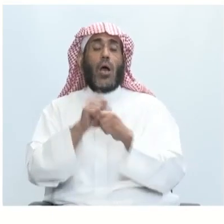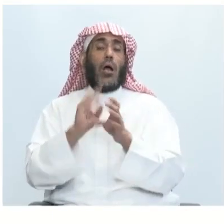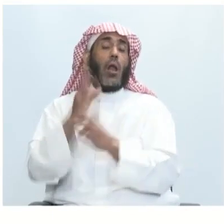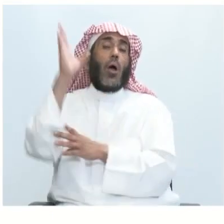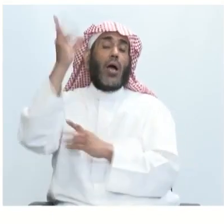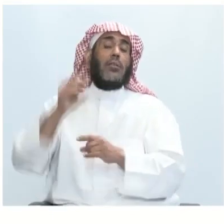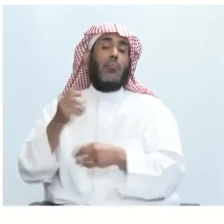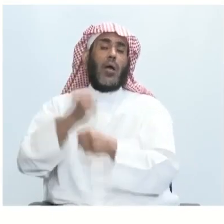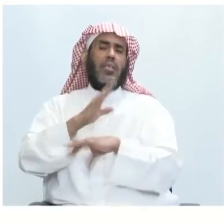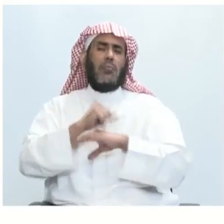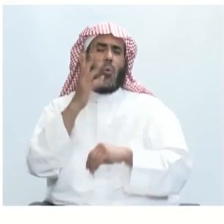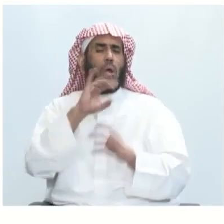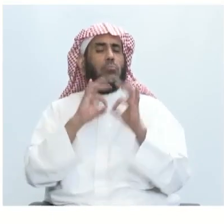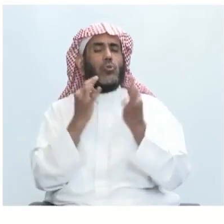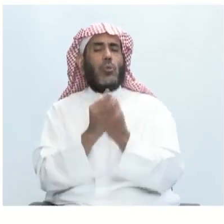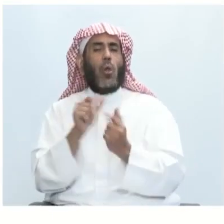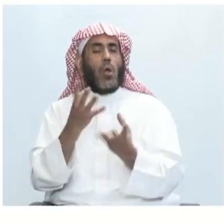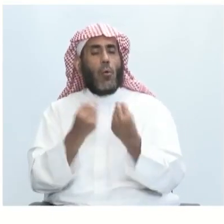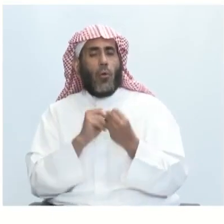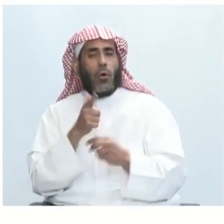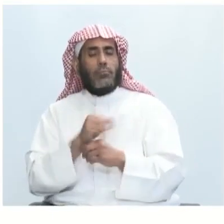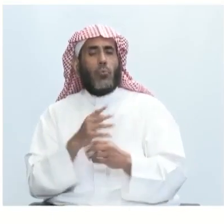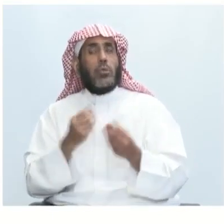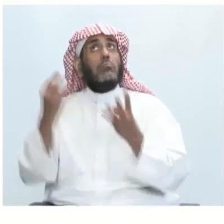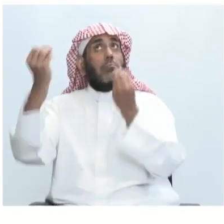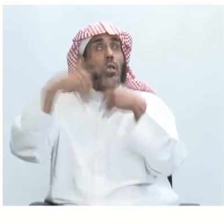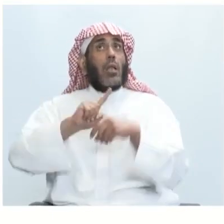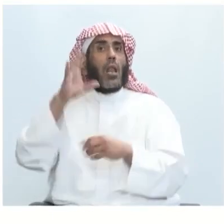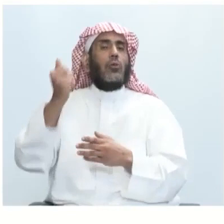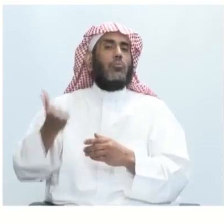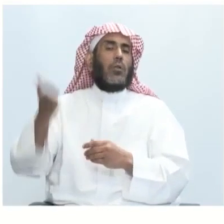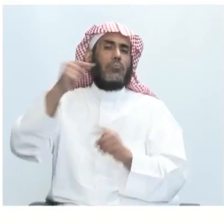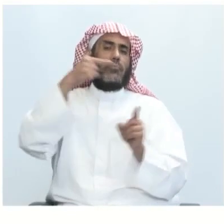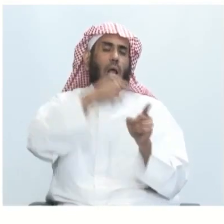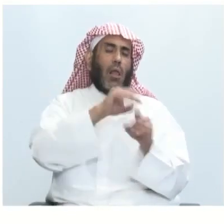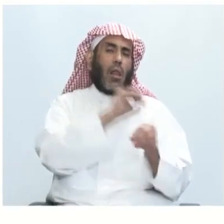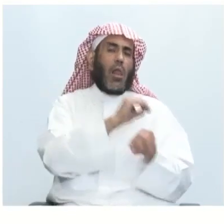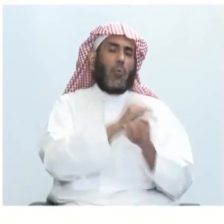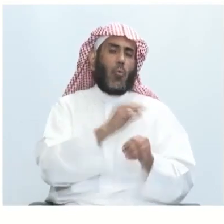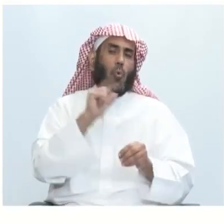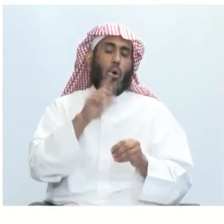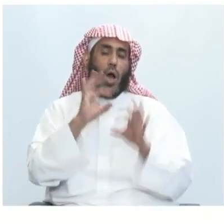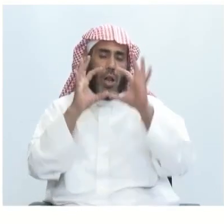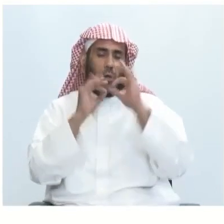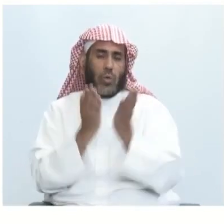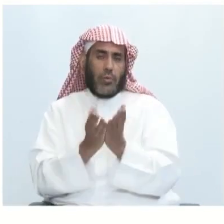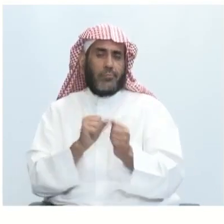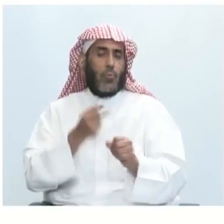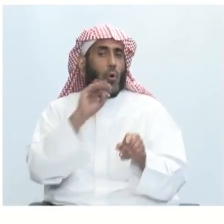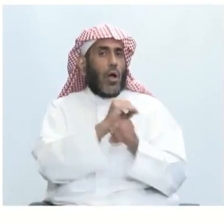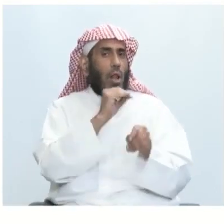عليه السلام لم يكن هناك مجتمع لغوي يكتسب منه اللغه فقد امتن الله عليه بان علمه اللغه قال تعالى